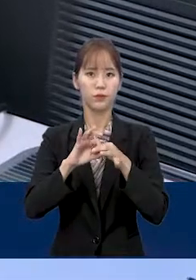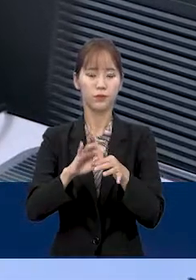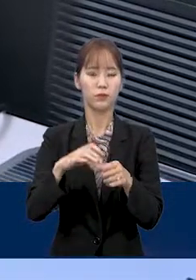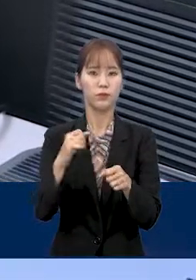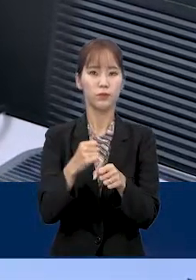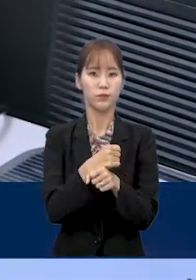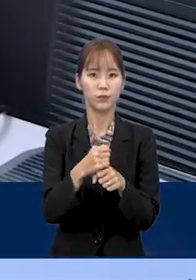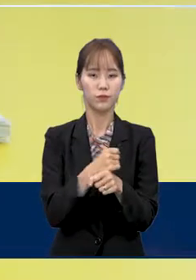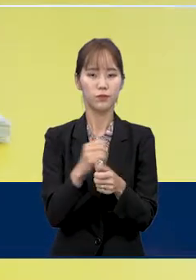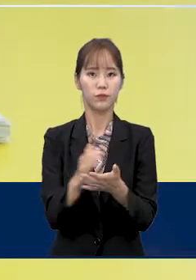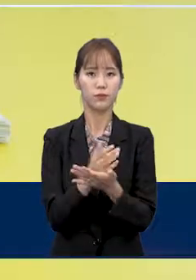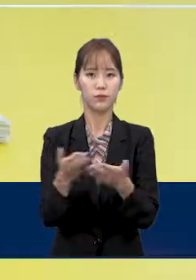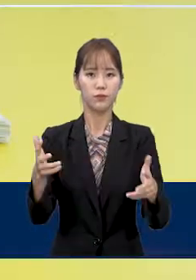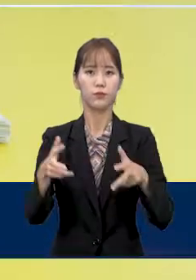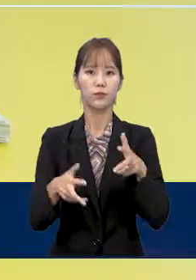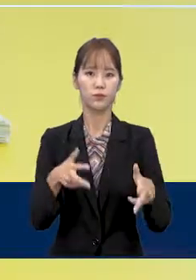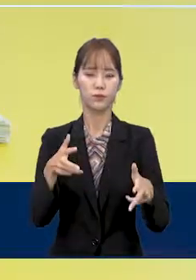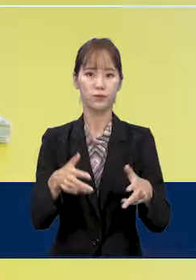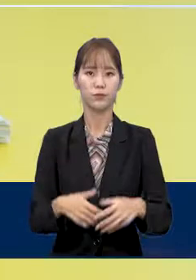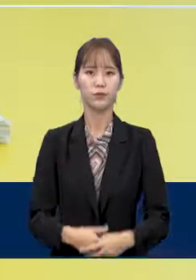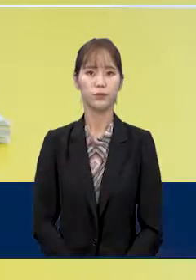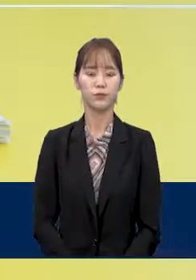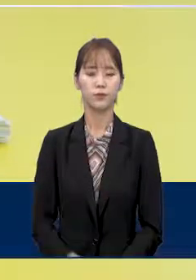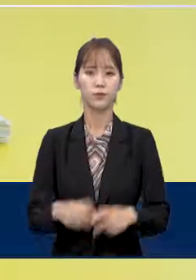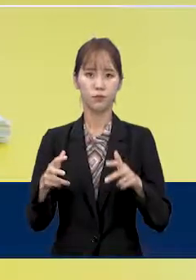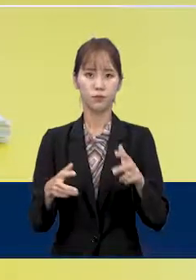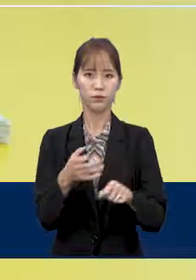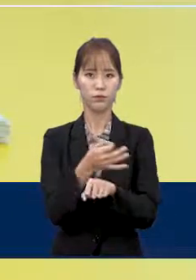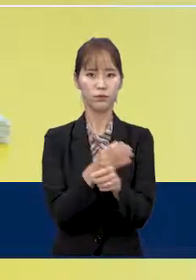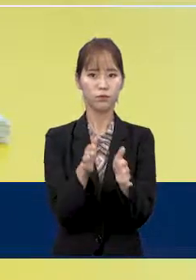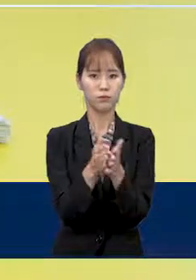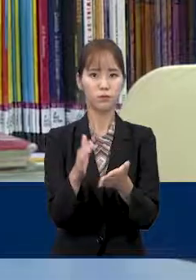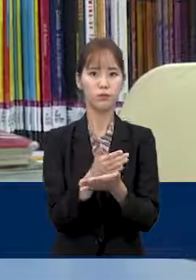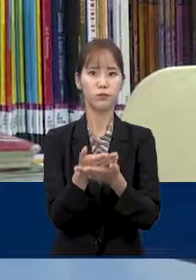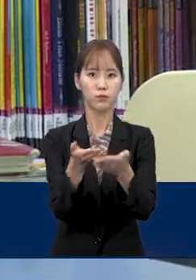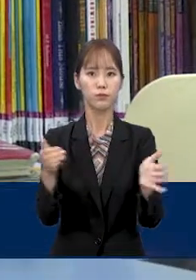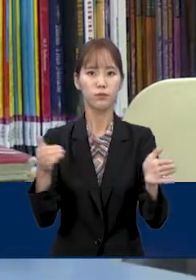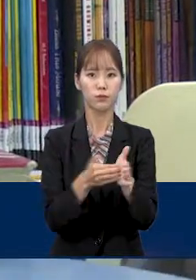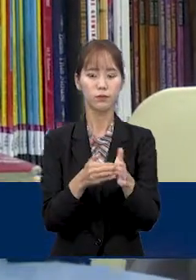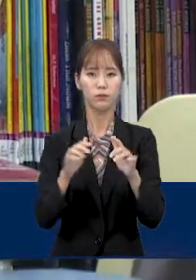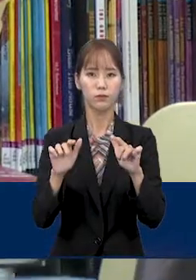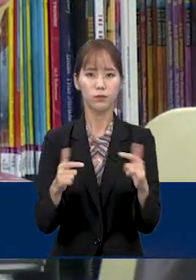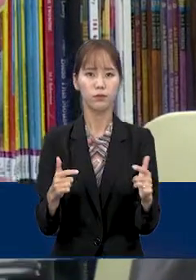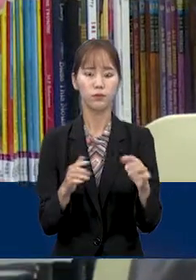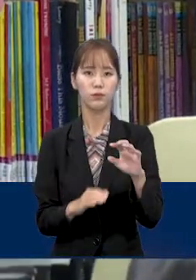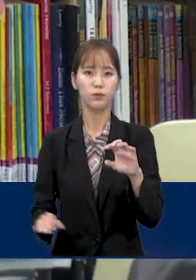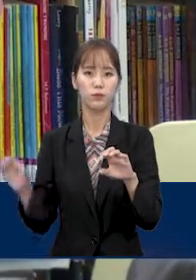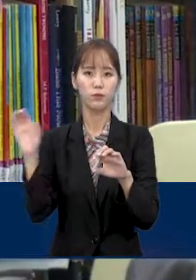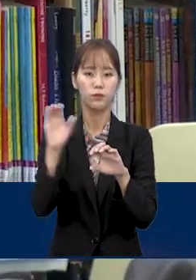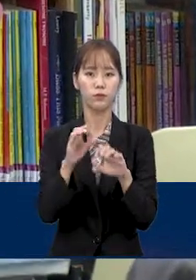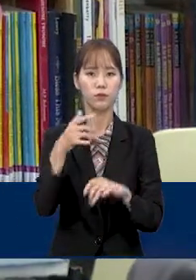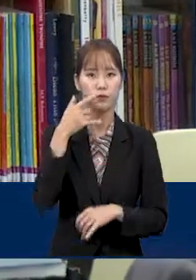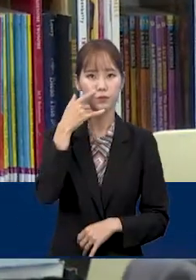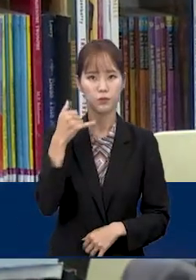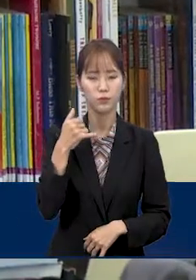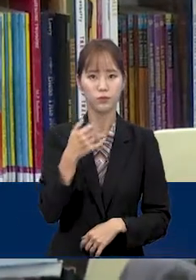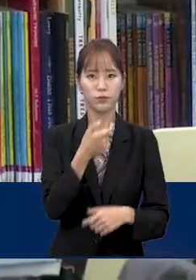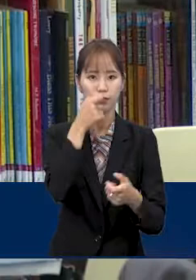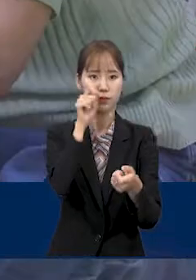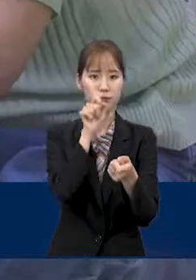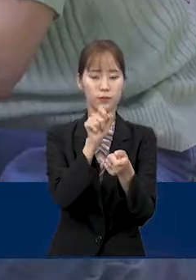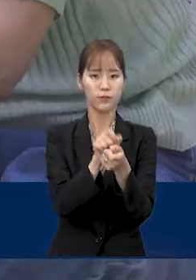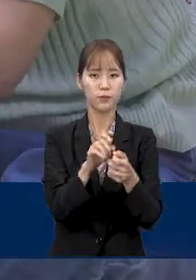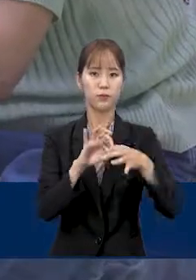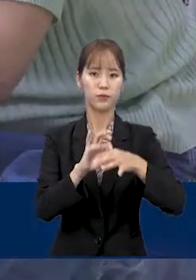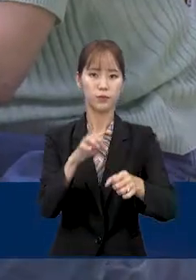꾸러미를 제공하는 사업입니다. 이 사업은 단순히 책을 제공하는 것에만 그치지 않고 그림책을 통해 아이와